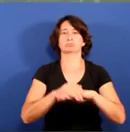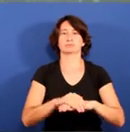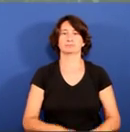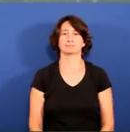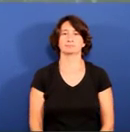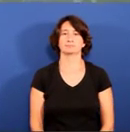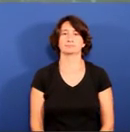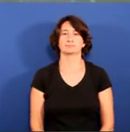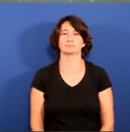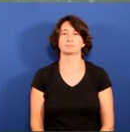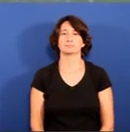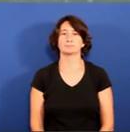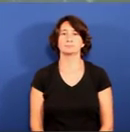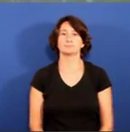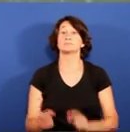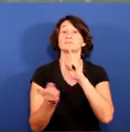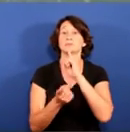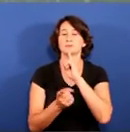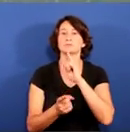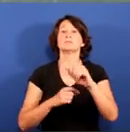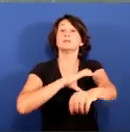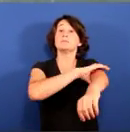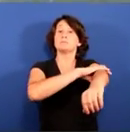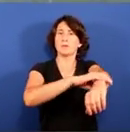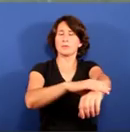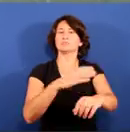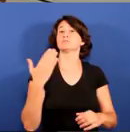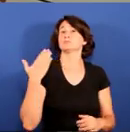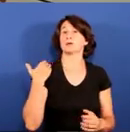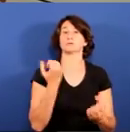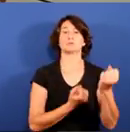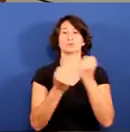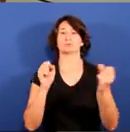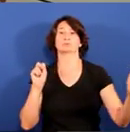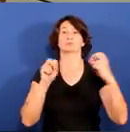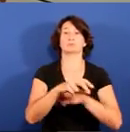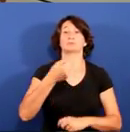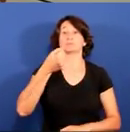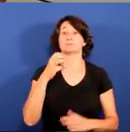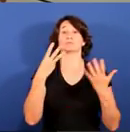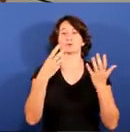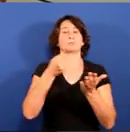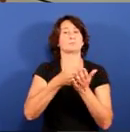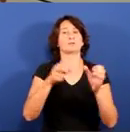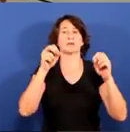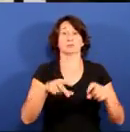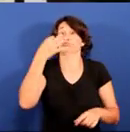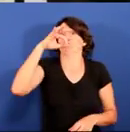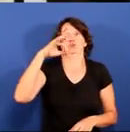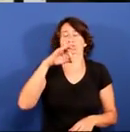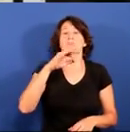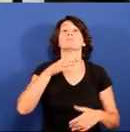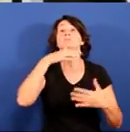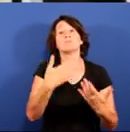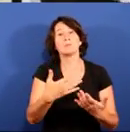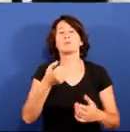ibilgailuen pilaketak eta istripuak nabarmen murriztea, eta ekiditea ibilgailu astunak eta gai arriskutsuak eramaten dituztenak, Sabino Arana,